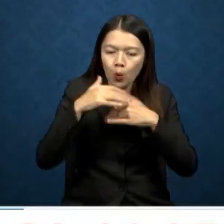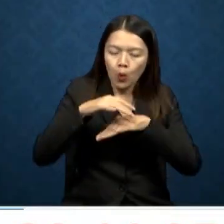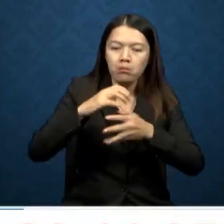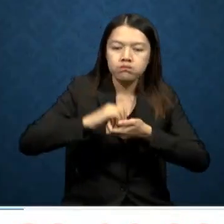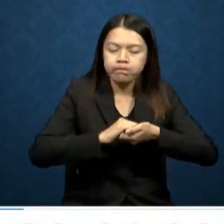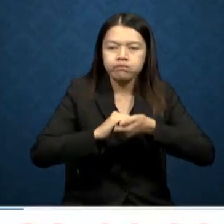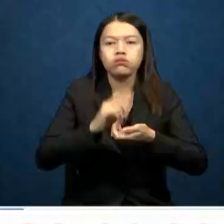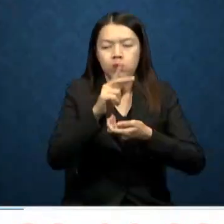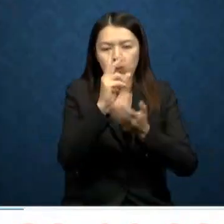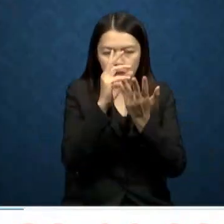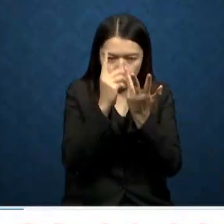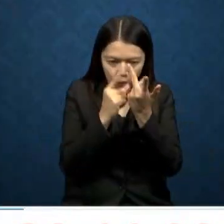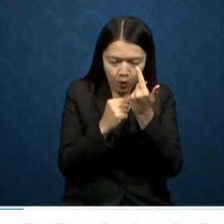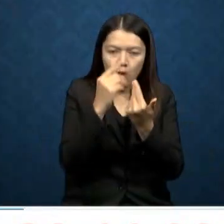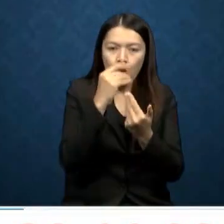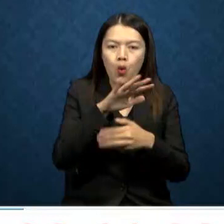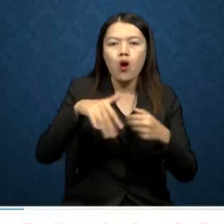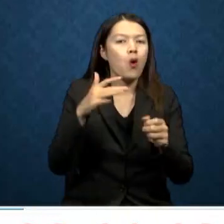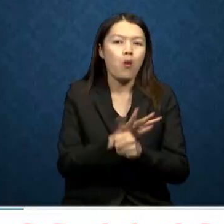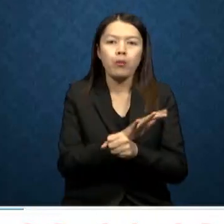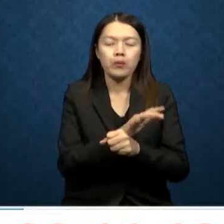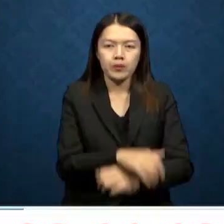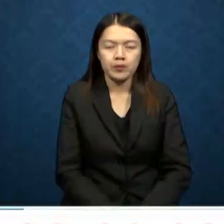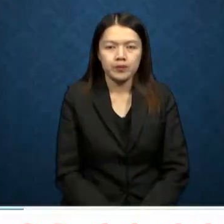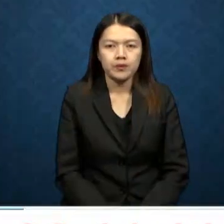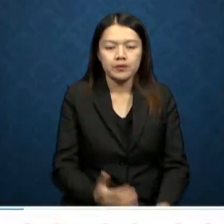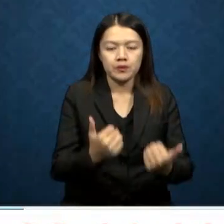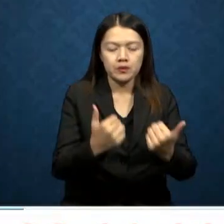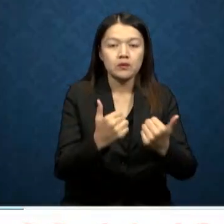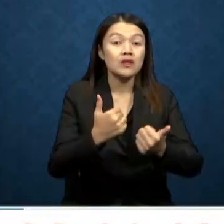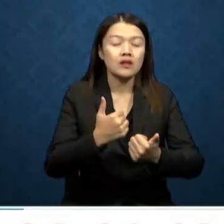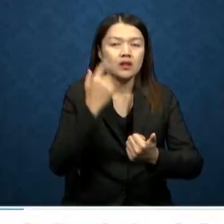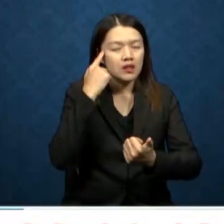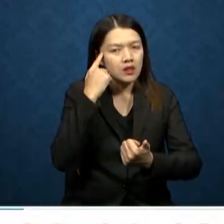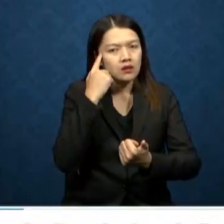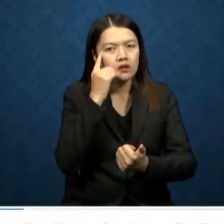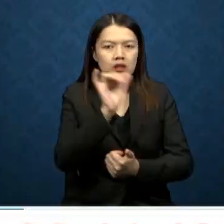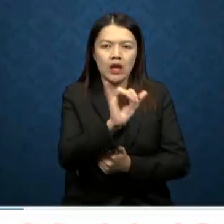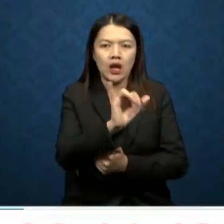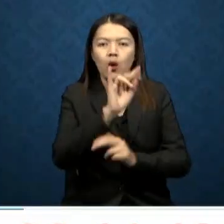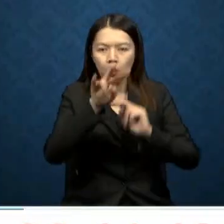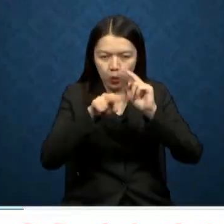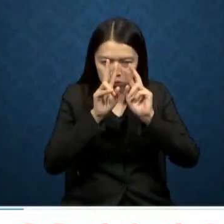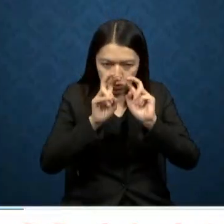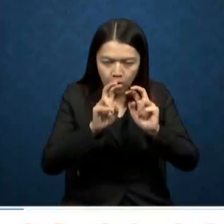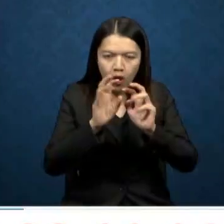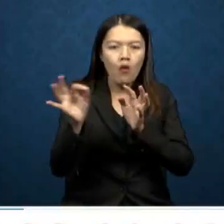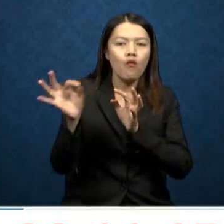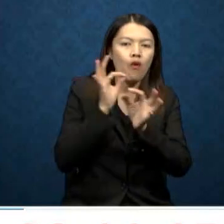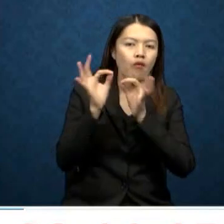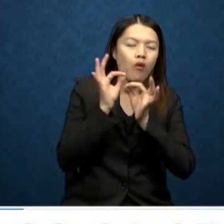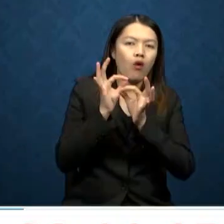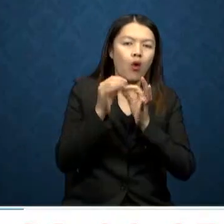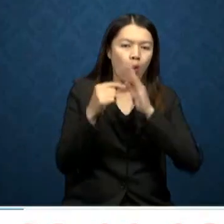ครบถ้วนถึงแม้ว่าปัจจุบันยังไม่มีการตรวจพบเรื่องร้องเรียนเกี่ยวกับการ